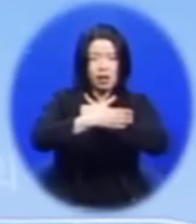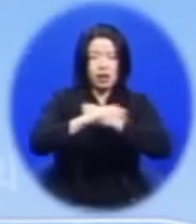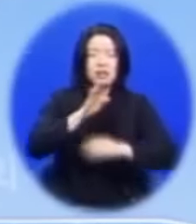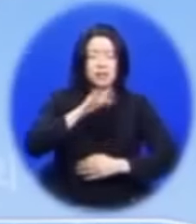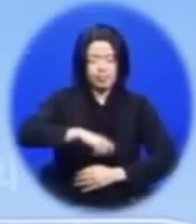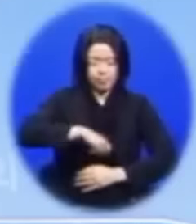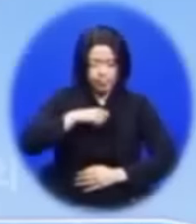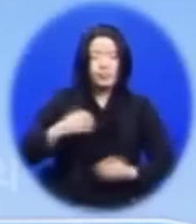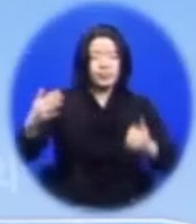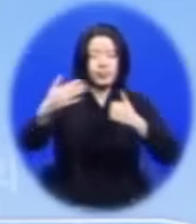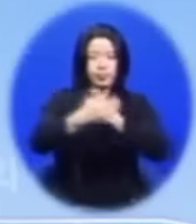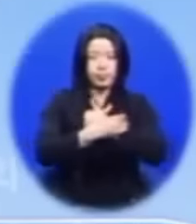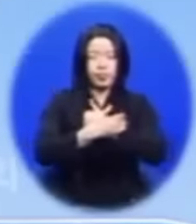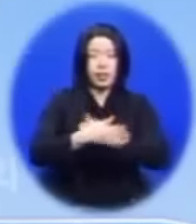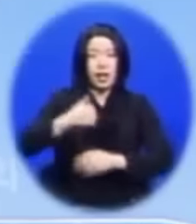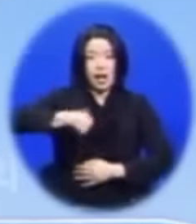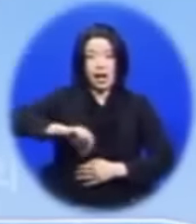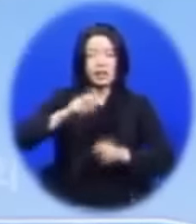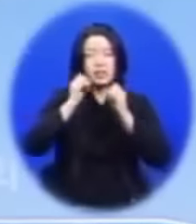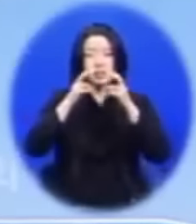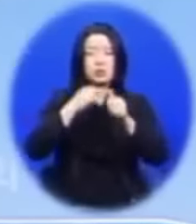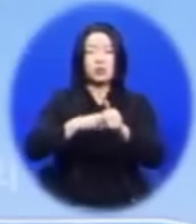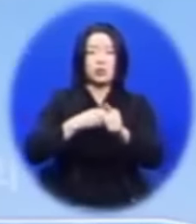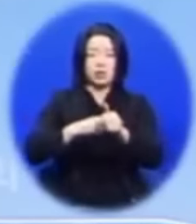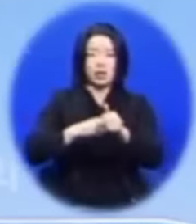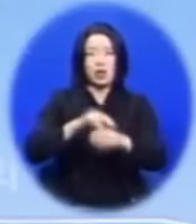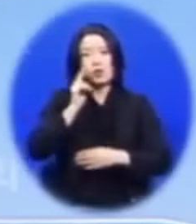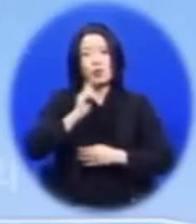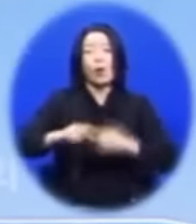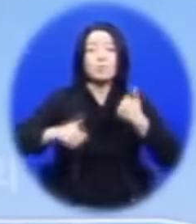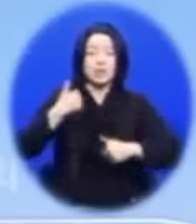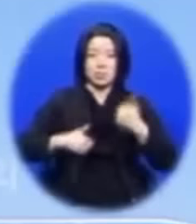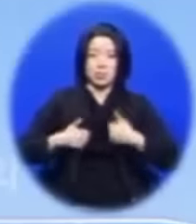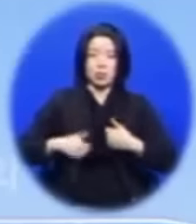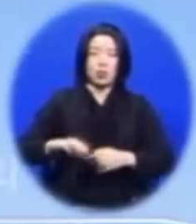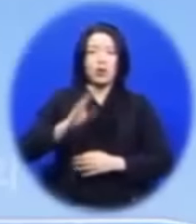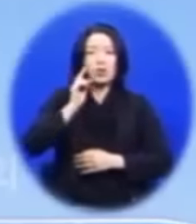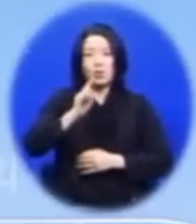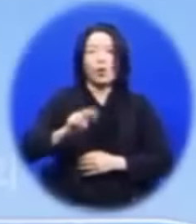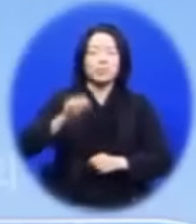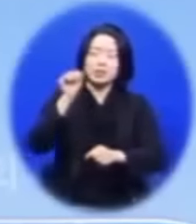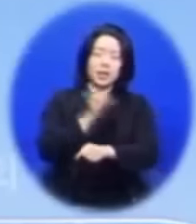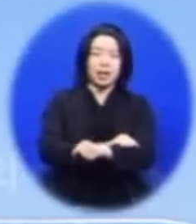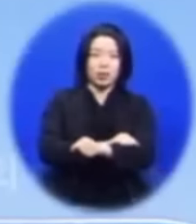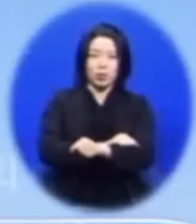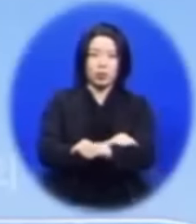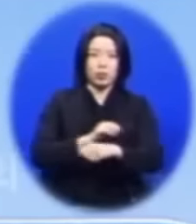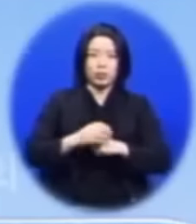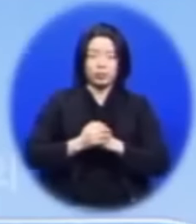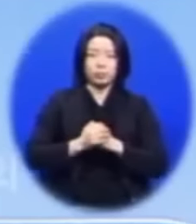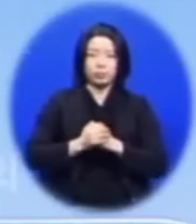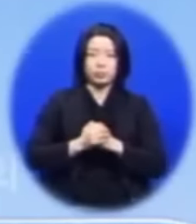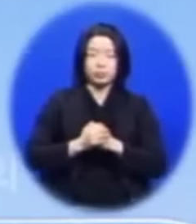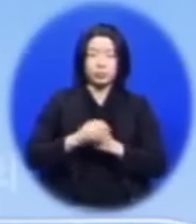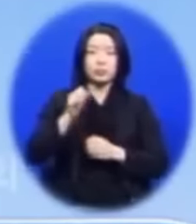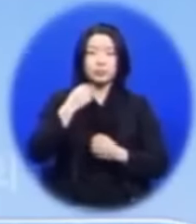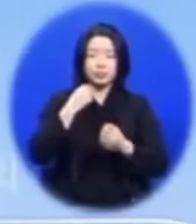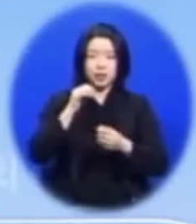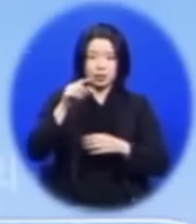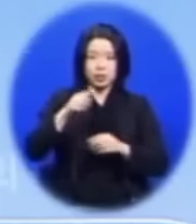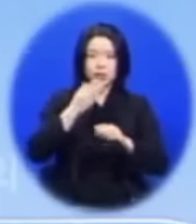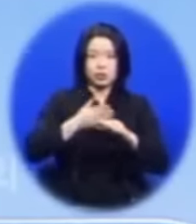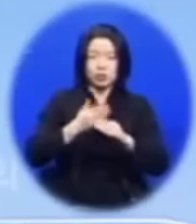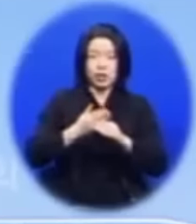그 아들이 선교사 되겠다는게 너 너무 기쁘고 너무 잘했고 그러면서 그분이